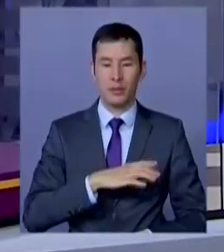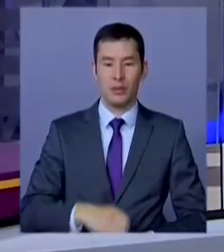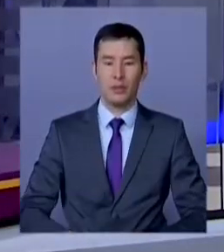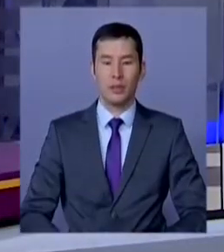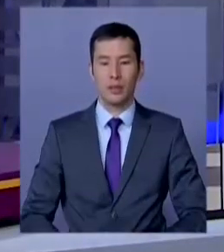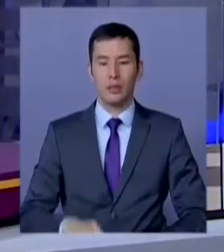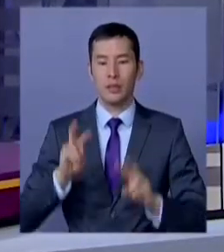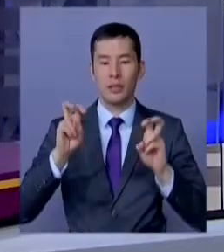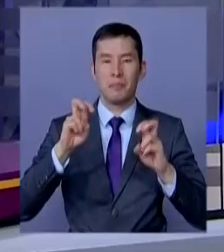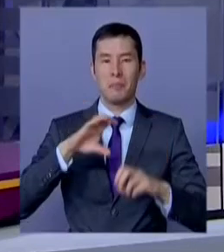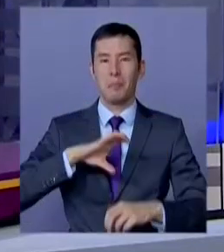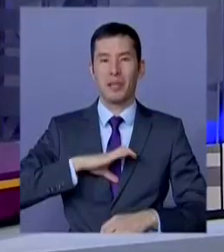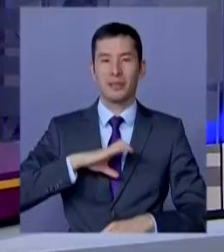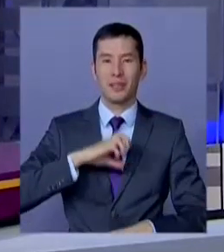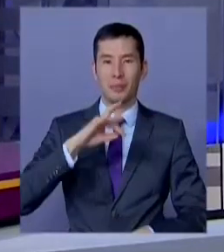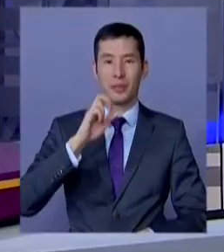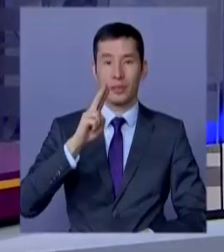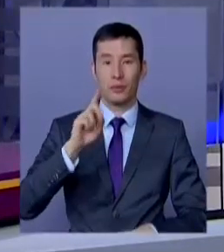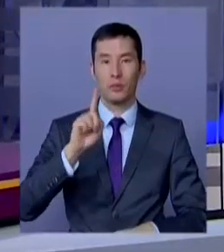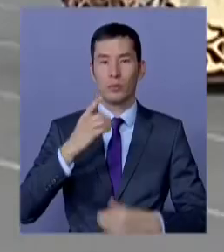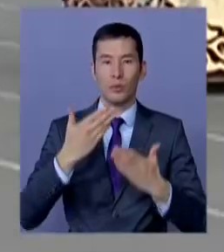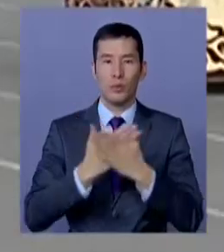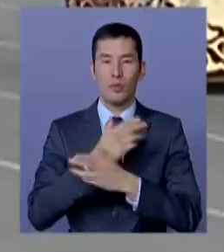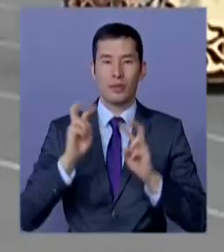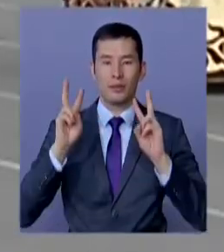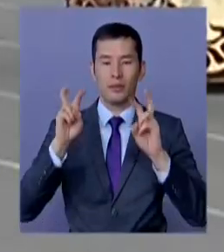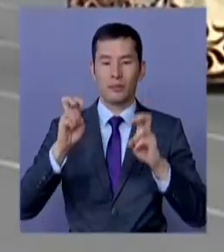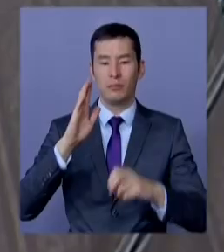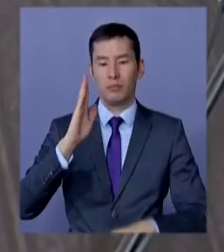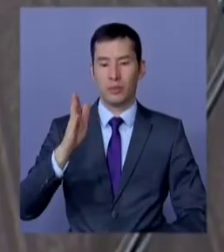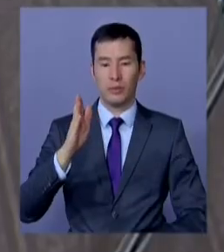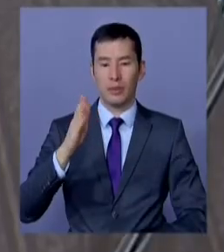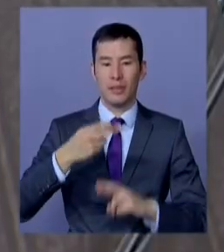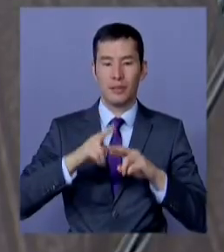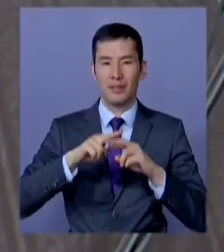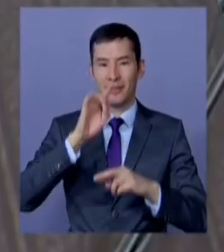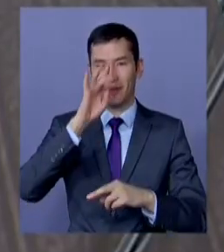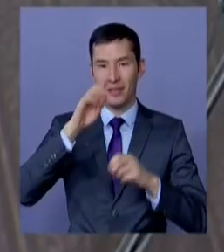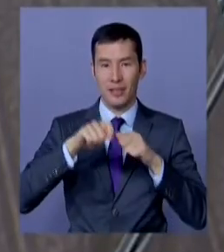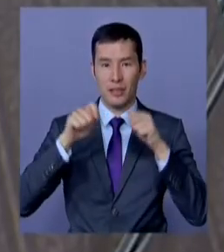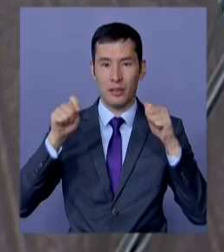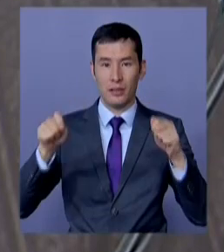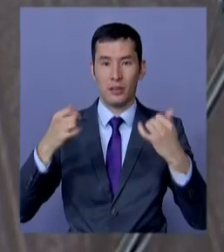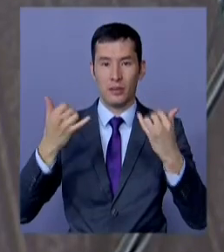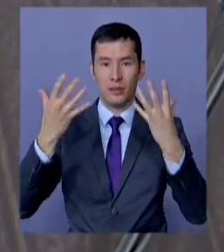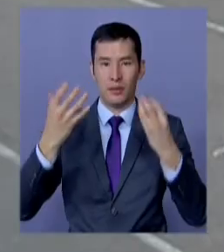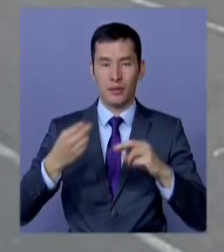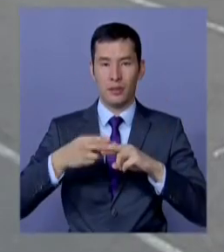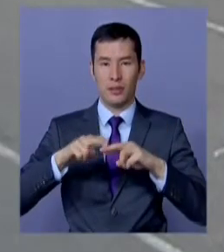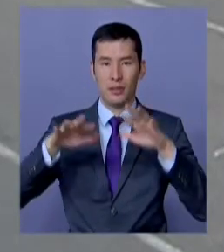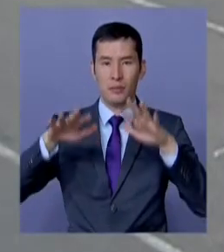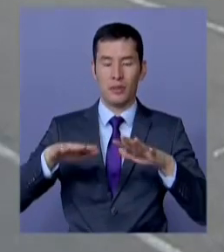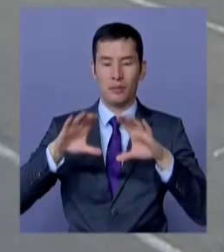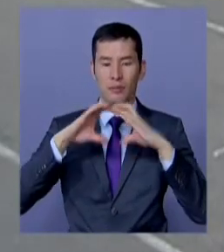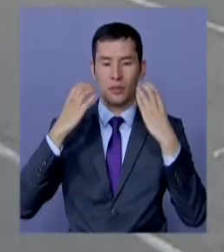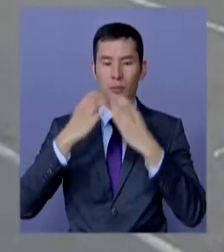қарамағындағы Спартак стадионы бұдан былай қоғам қайраткерінің атымен аталады. Салтанатты ашылуы бүгін аталған спорт кешенінде басталған